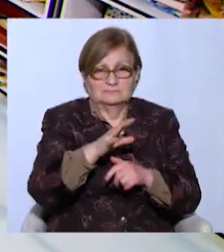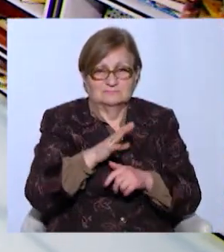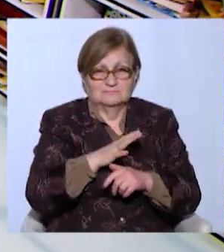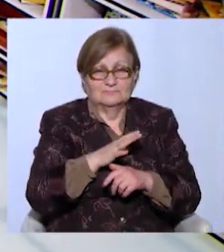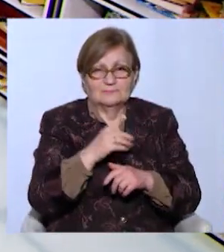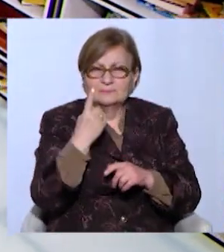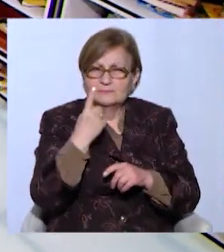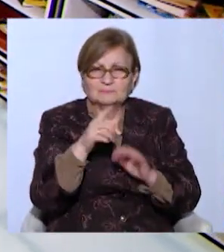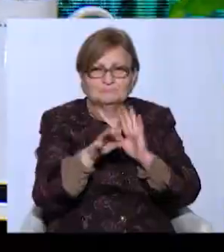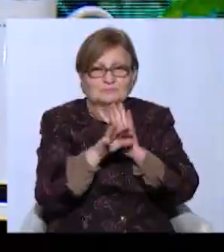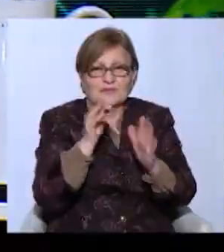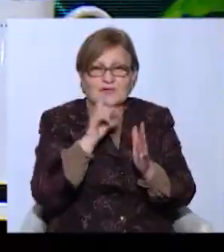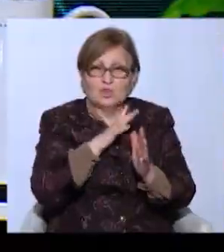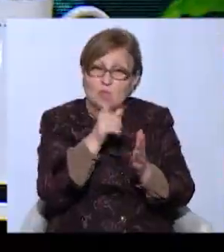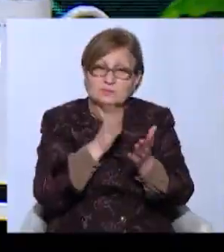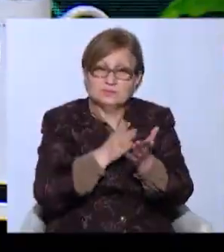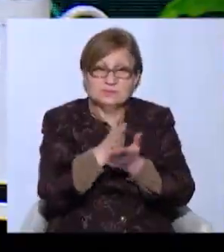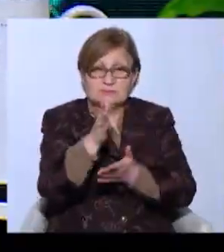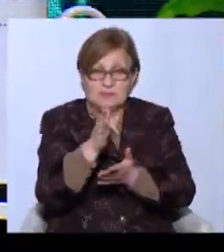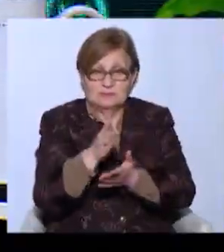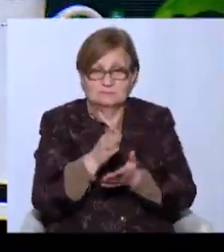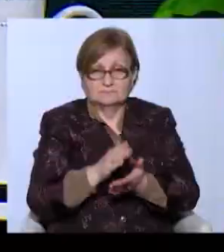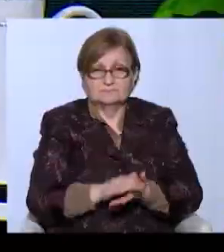ამოცანის ერთ-ერთი ამოხსნის გზა იყო აი ამ